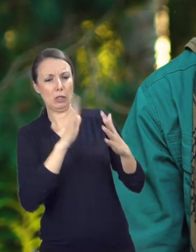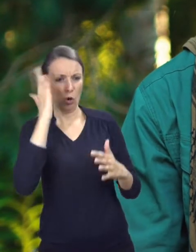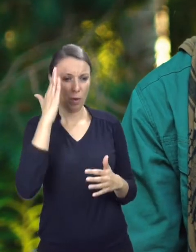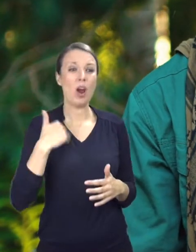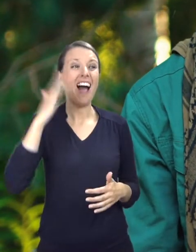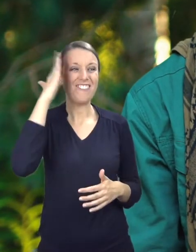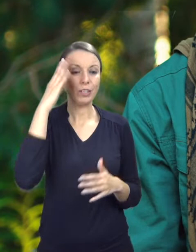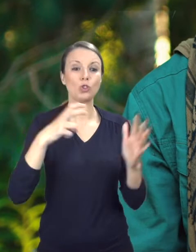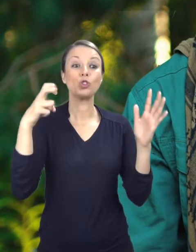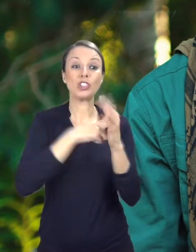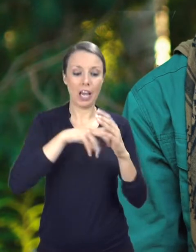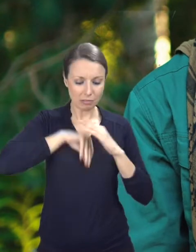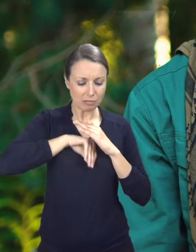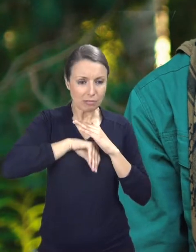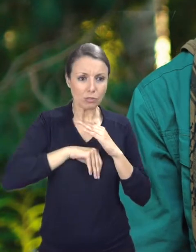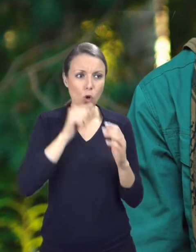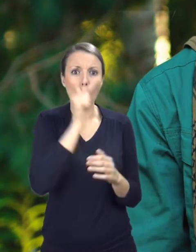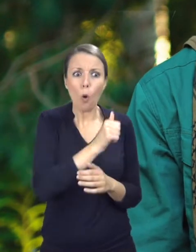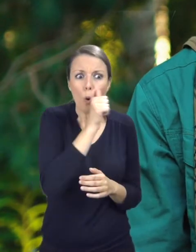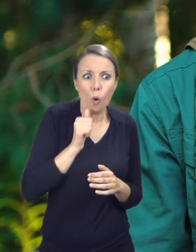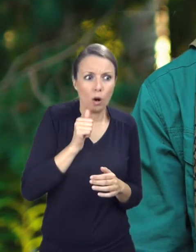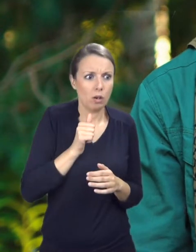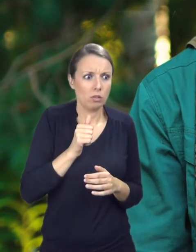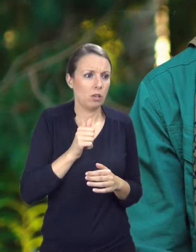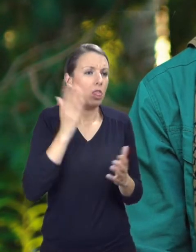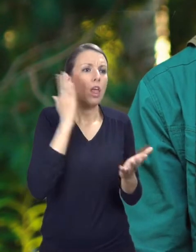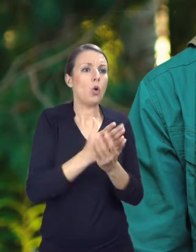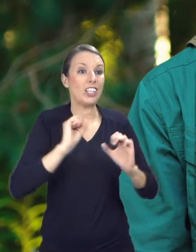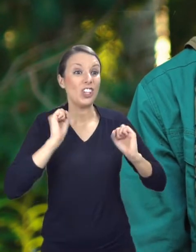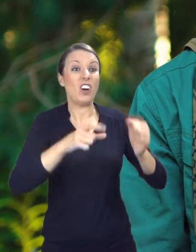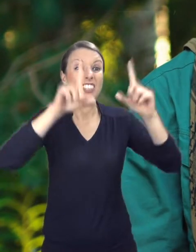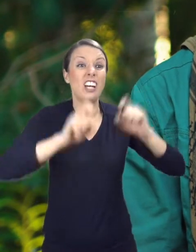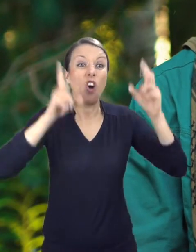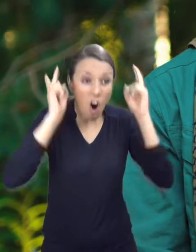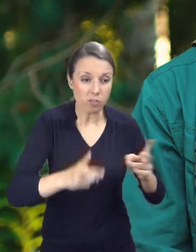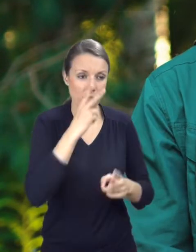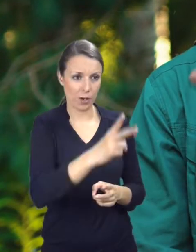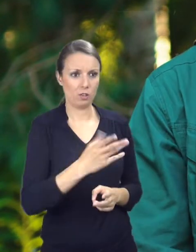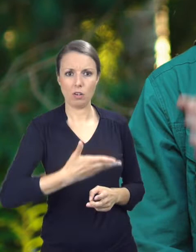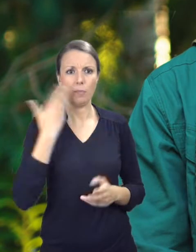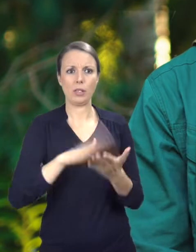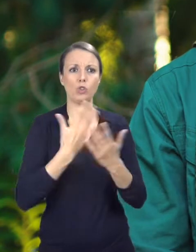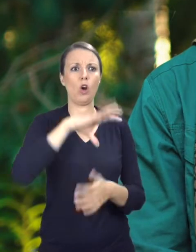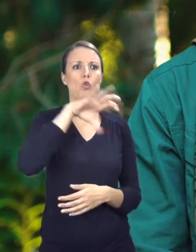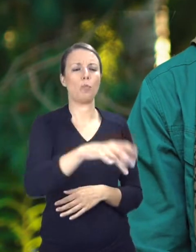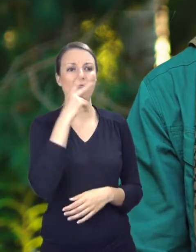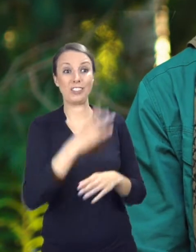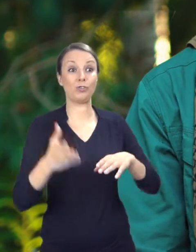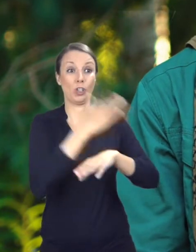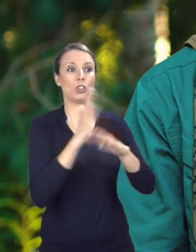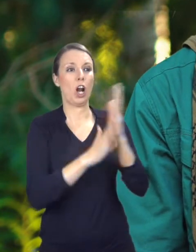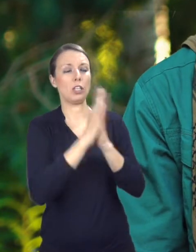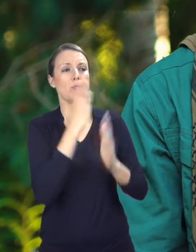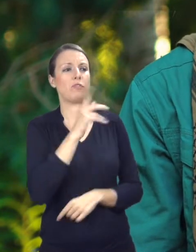zaobserwować jedynie w faktycznym działaniu. Czyli nie ma tak, że stoję naprzeciwko grupy, jeszcze zanim wejdziemy do lasu i powiem, o, ten się odpadnie,